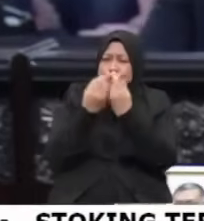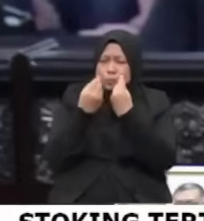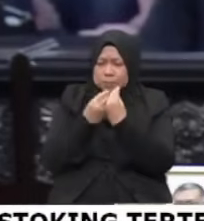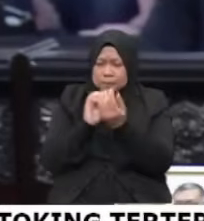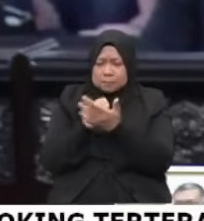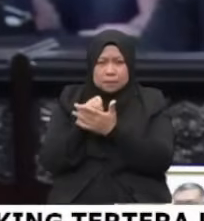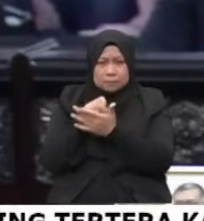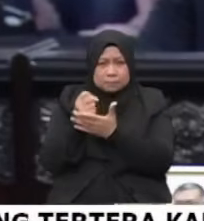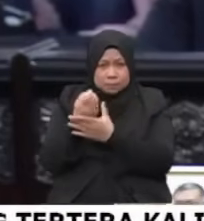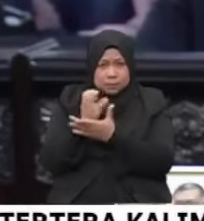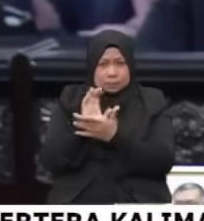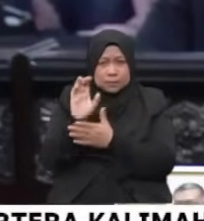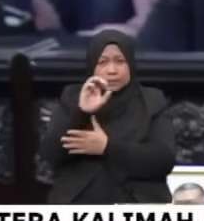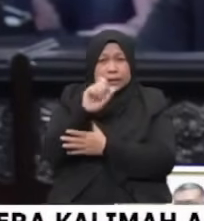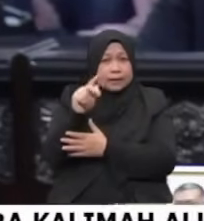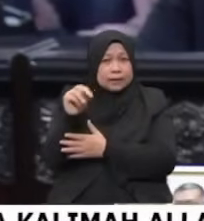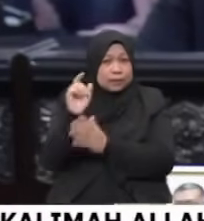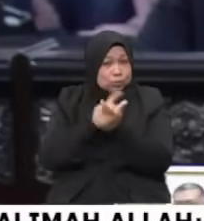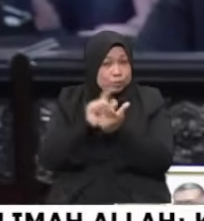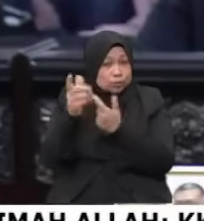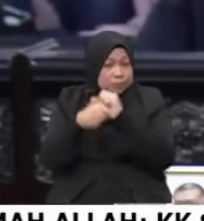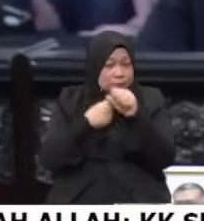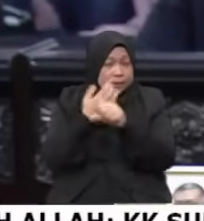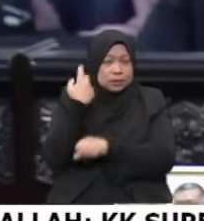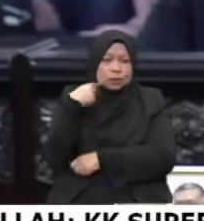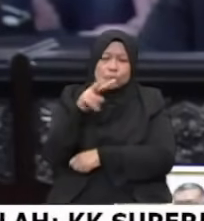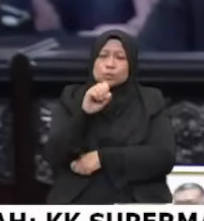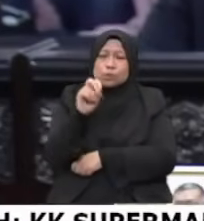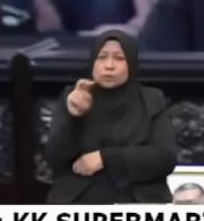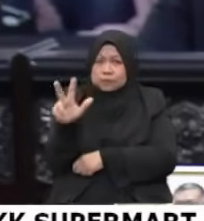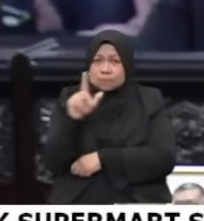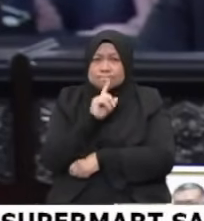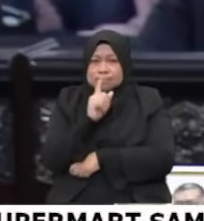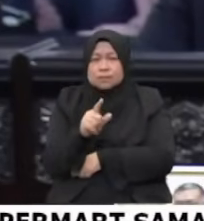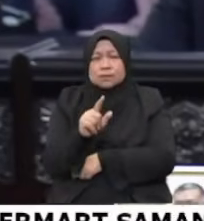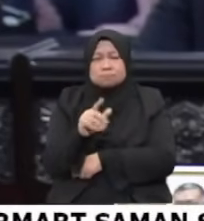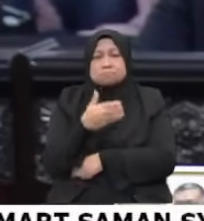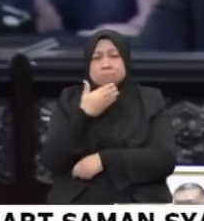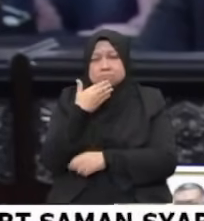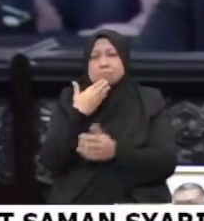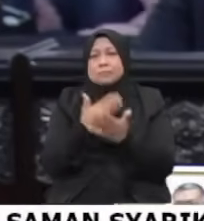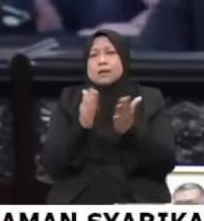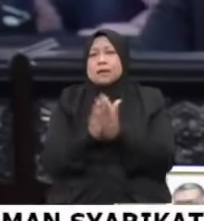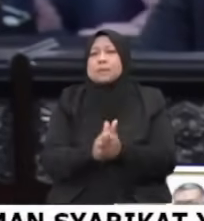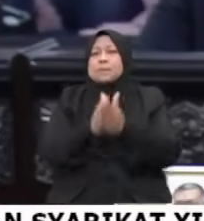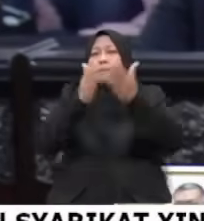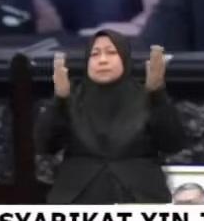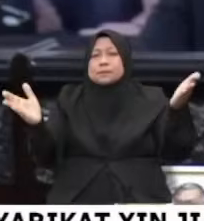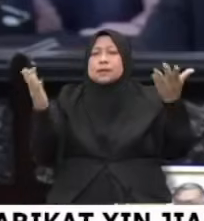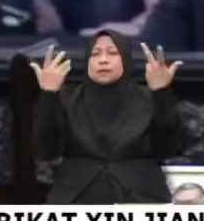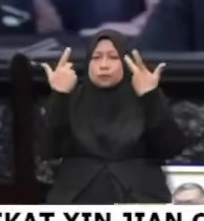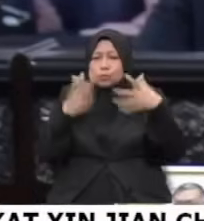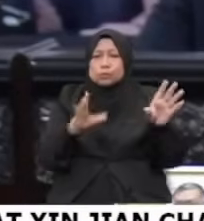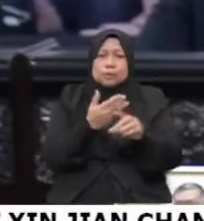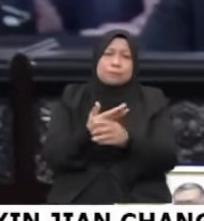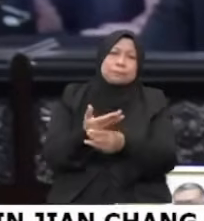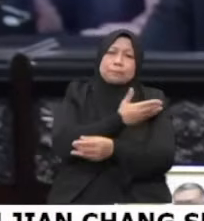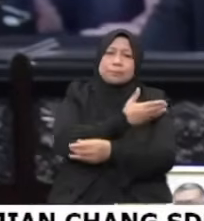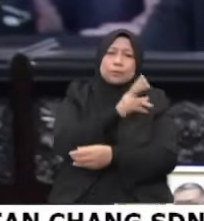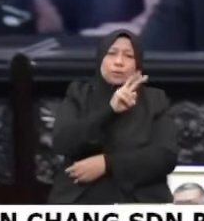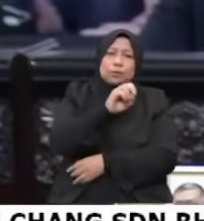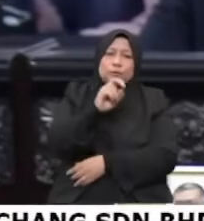dalam industri e yang diluluskan pada tahun 2023 adalah jauh lebih besar daripada yang telah diluluskan